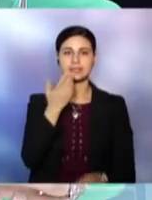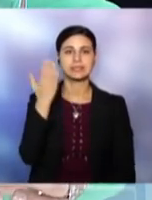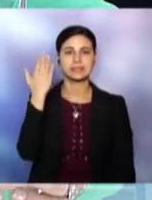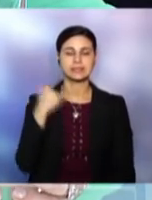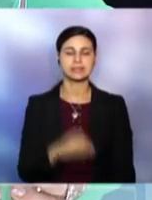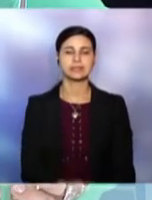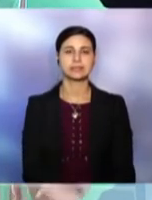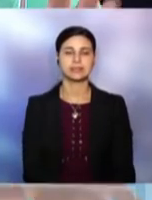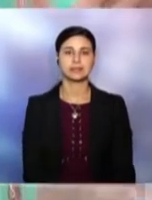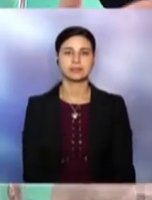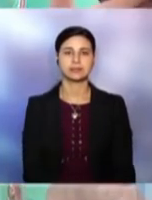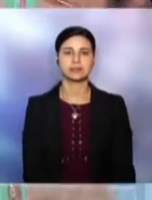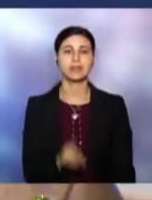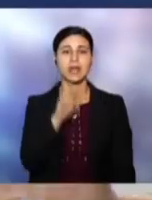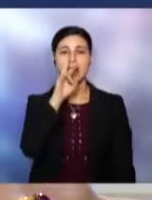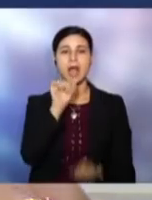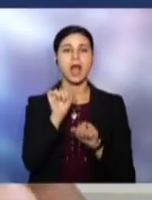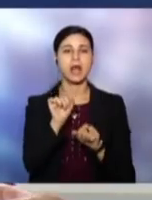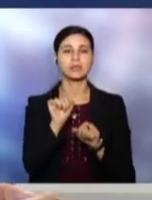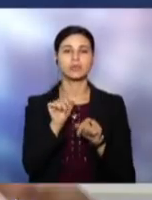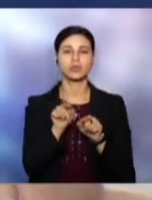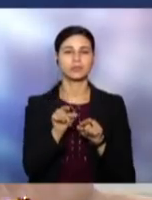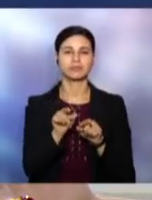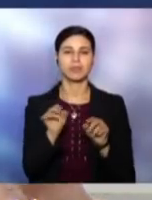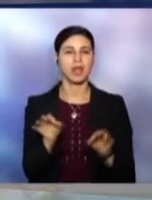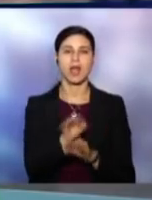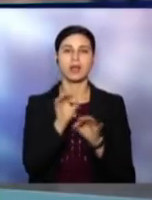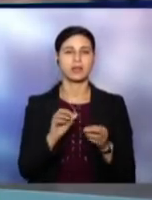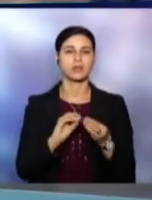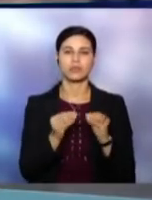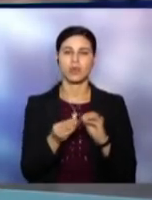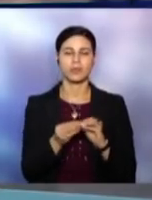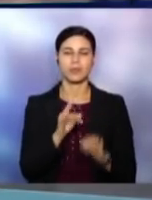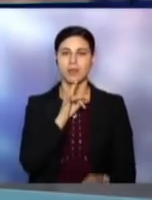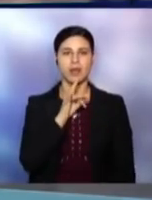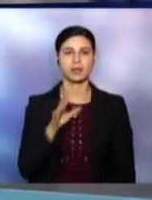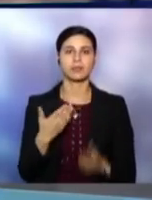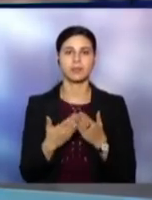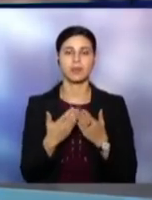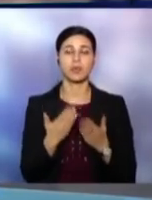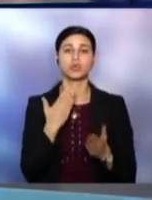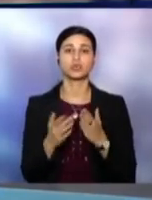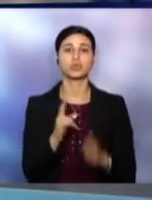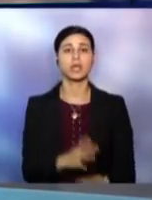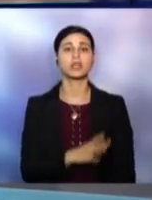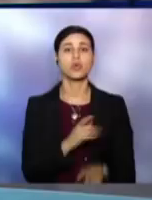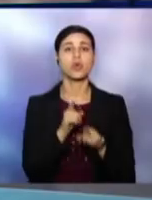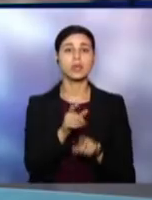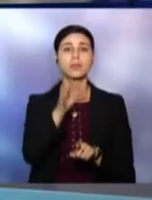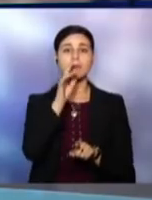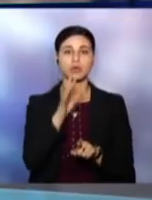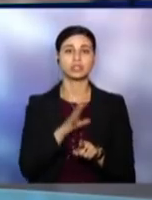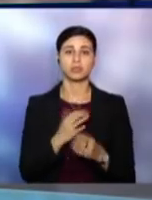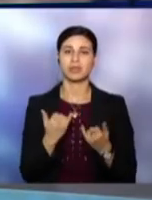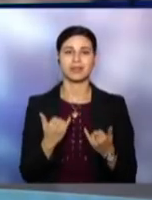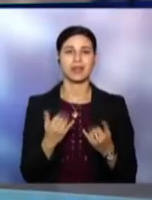იქნებოდა თუ არა? ანტიბიოტიკოთერაპია, ანტიბიოტიკოთერაპია არც ერთ შემთხვევაში არანაირ პრობლემას არ შექმნიდა, თქვა თუ შექმნიდა იმ პერიოდში შექმნიდა და